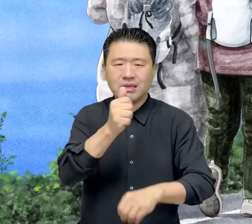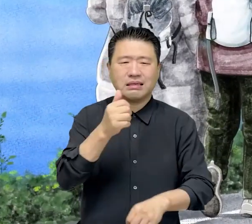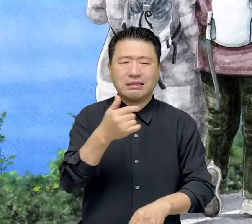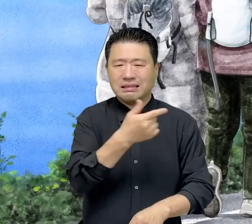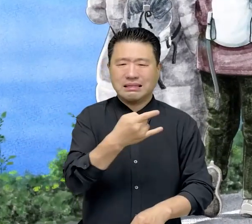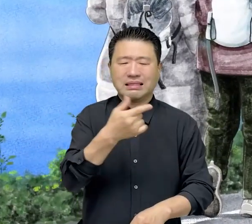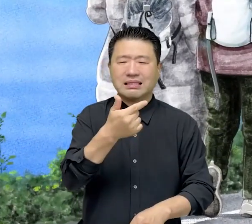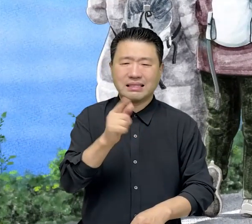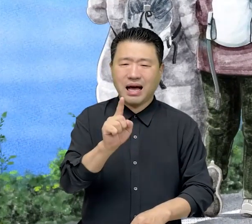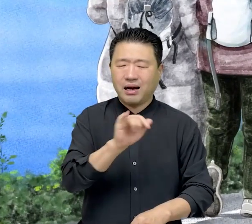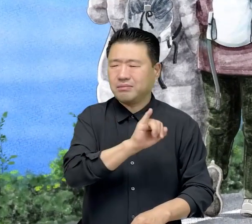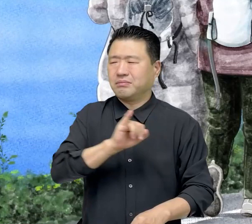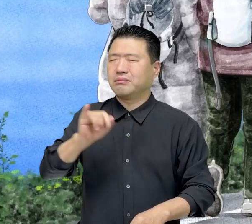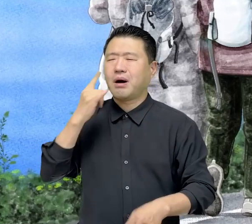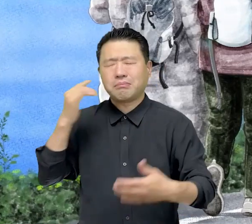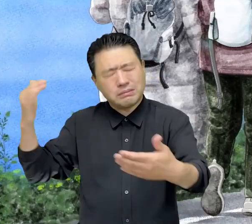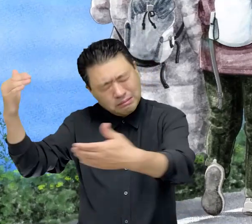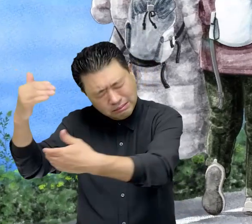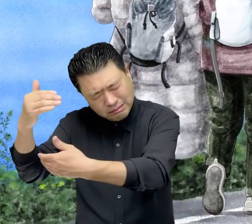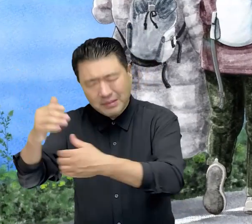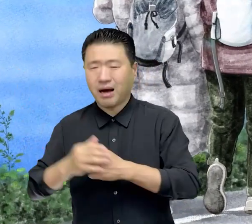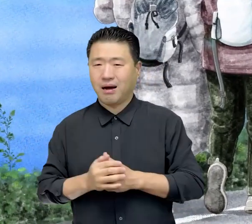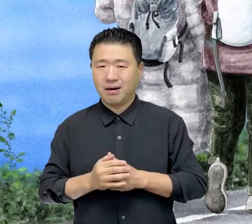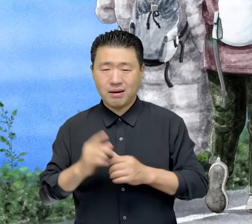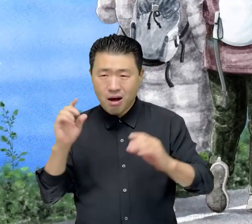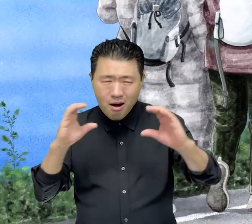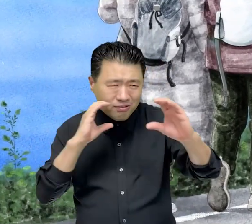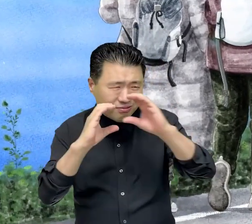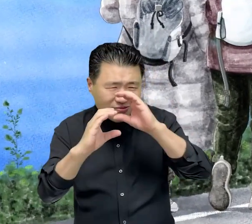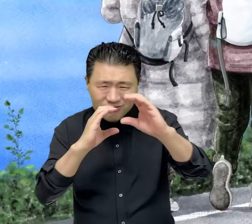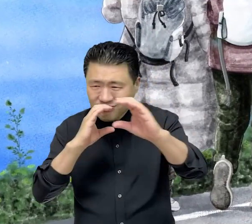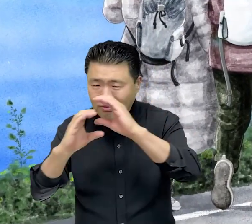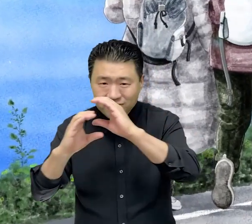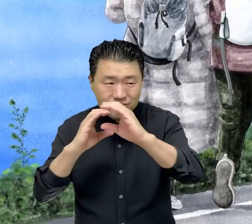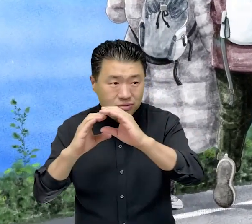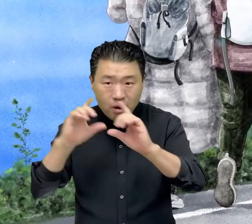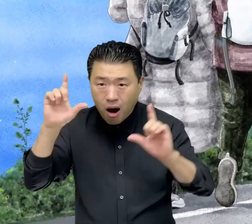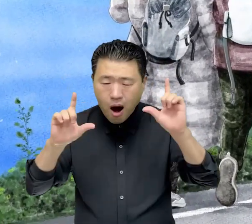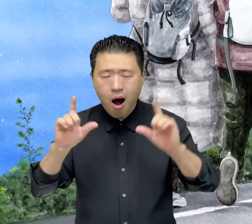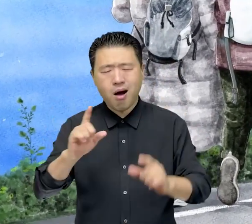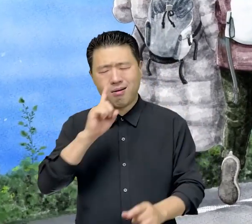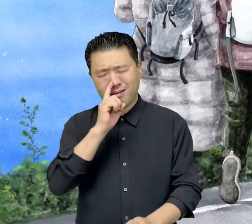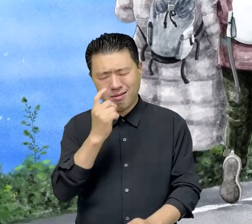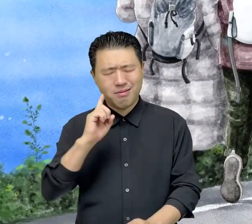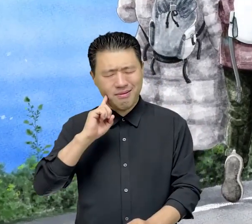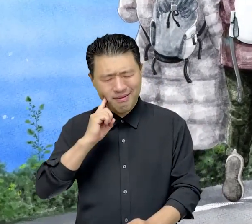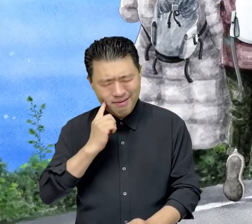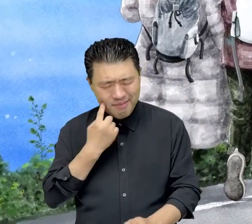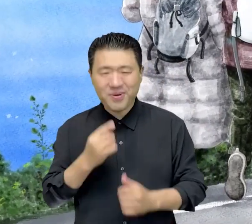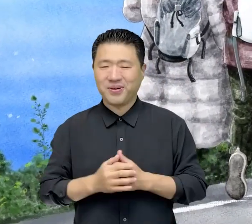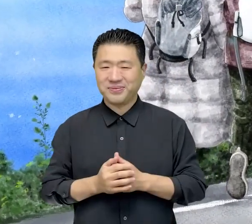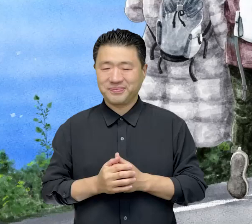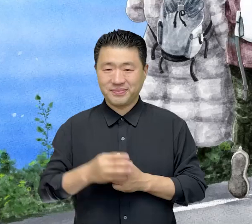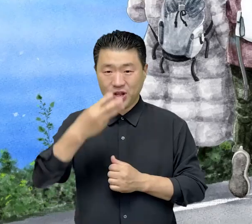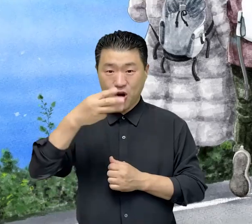있다. 온 오감세포를 열어 소통하는 둘의 모습이 눈부시게 아름답다.